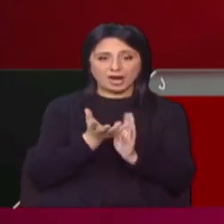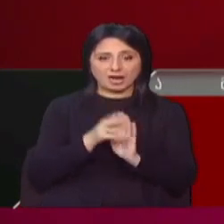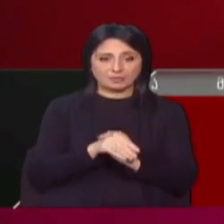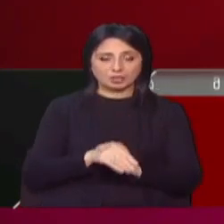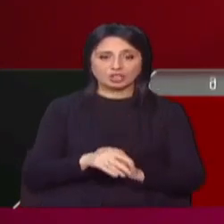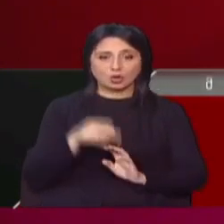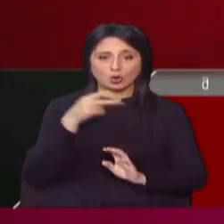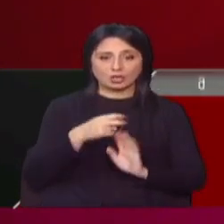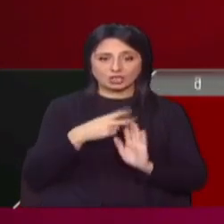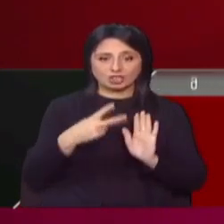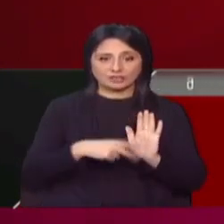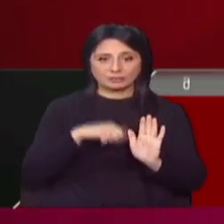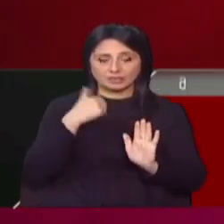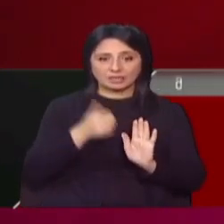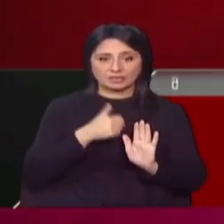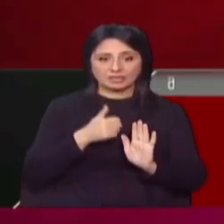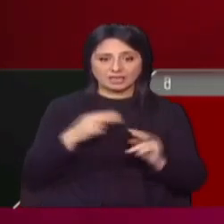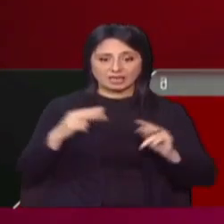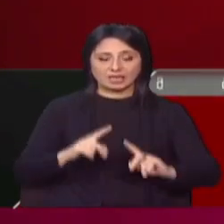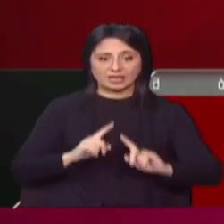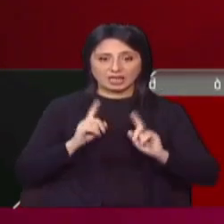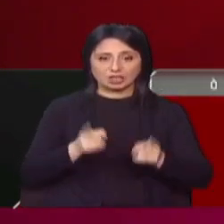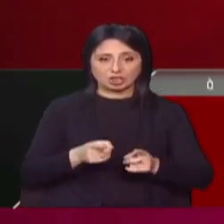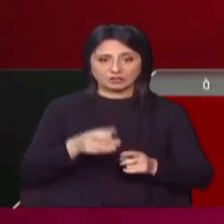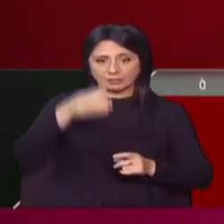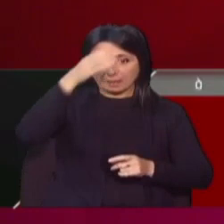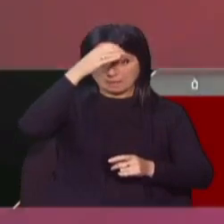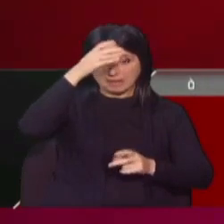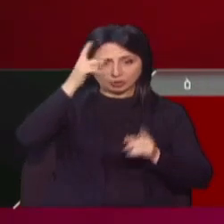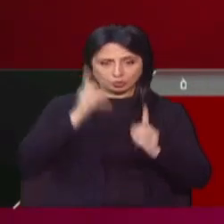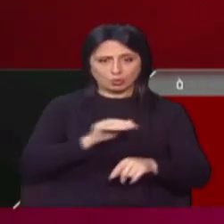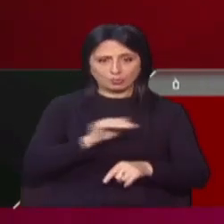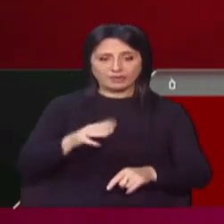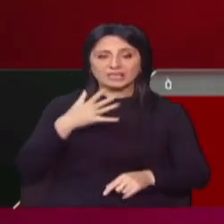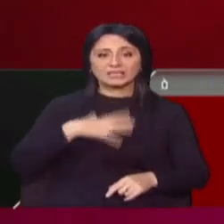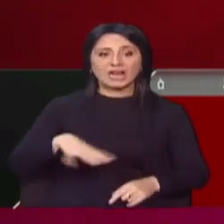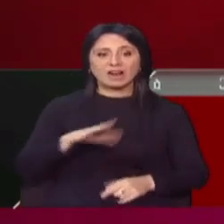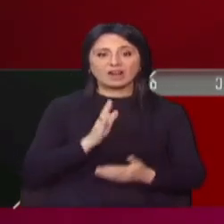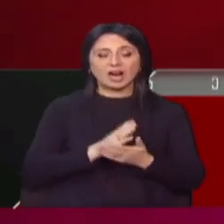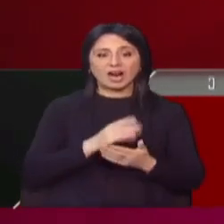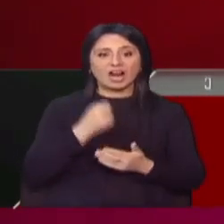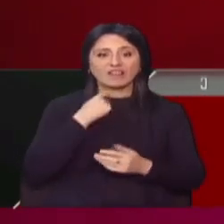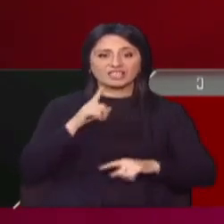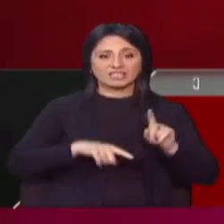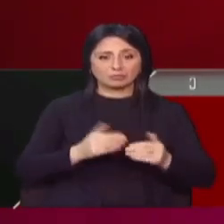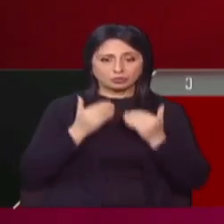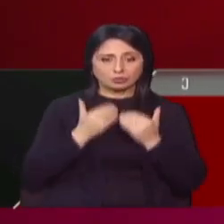ფარგლებშიც 2017 წელს დადასტურდა მეცნიერულად, რომ საქართველო არის ღვინის